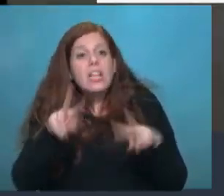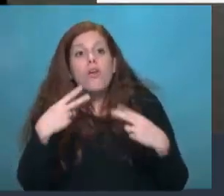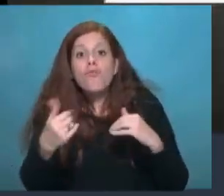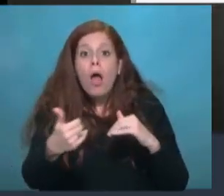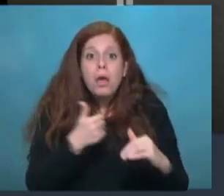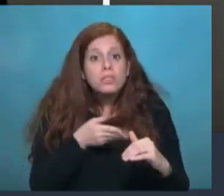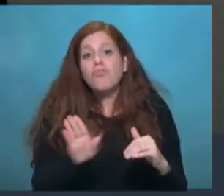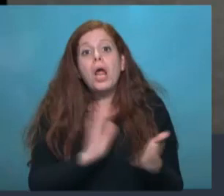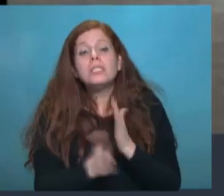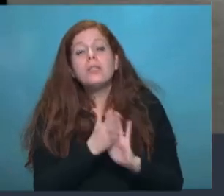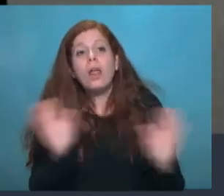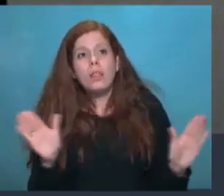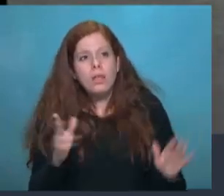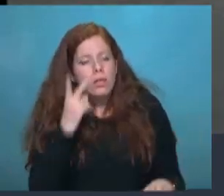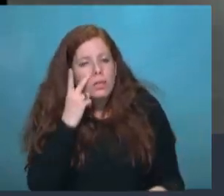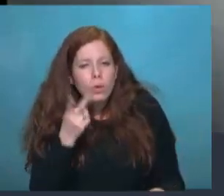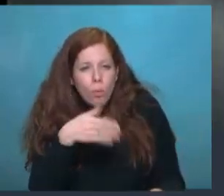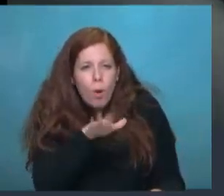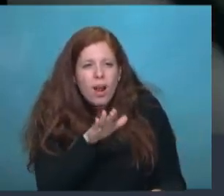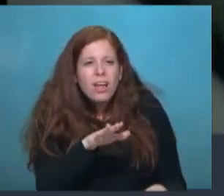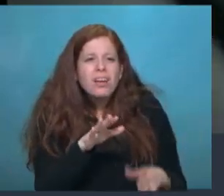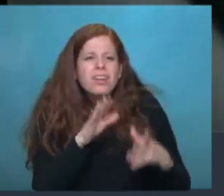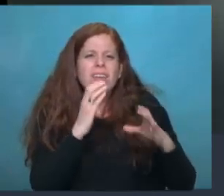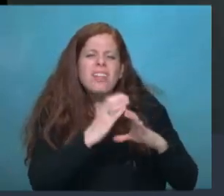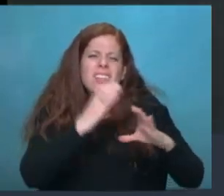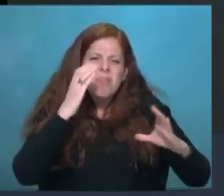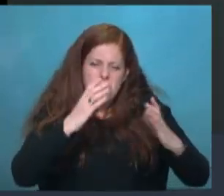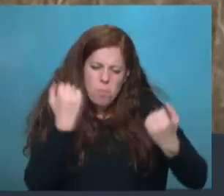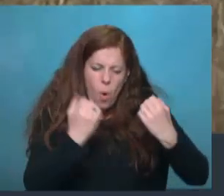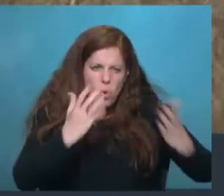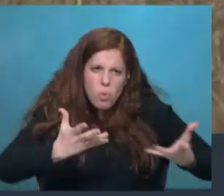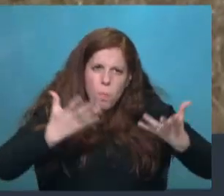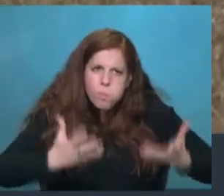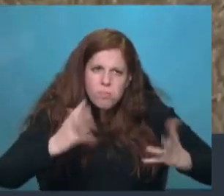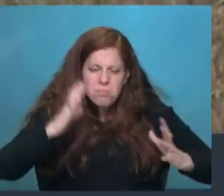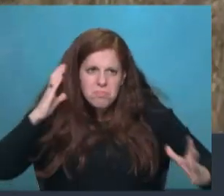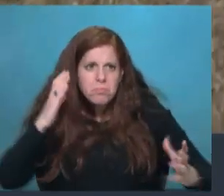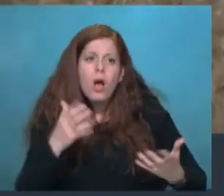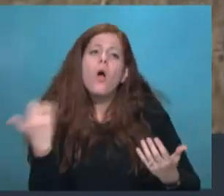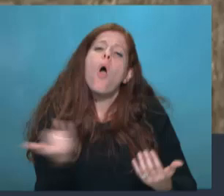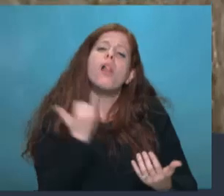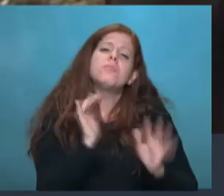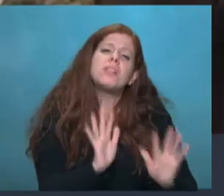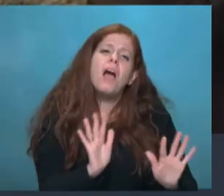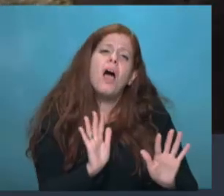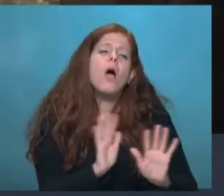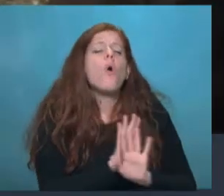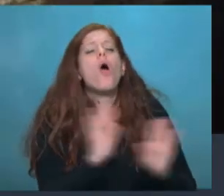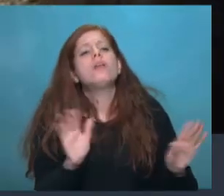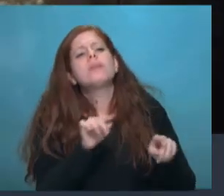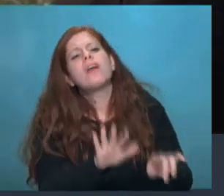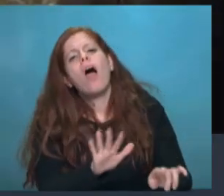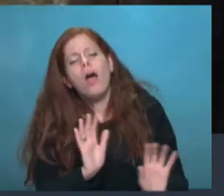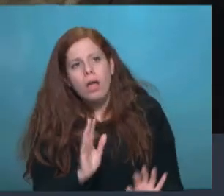תראו מה הולך פה בתוך היישוב, סמי טריילרים. טרנזיטים. כל היום את רואה בראש? כל הזמן, ככה. ואתם